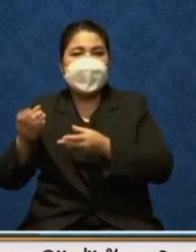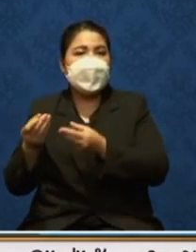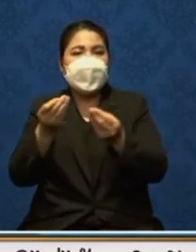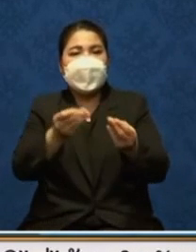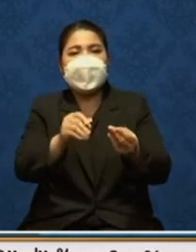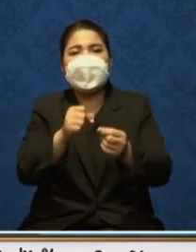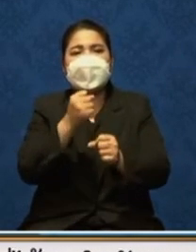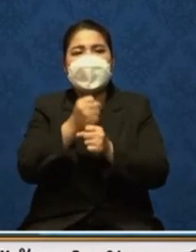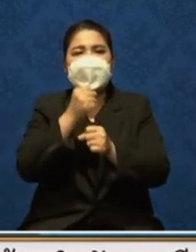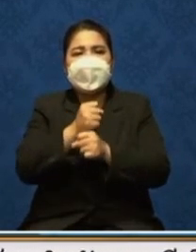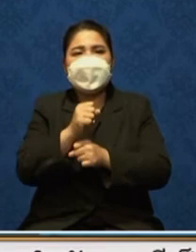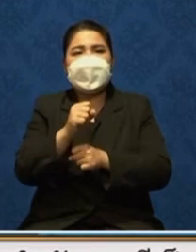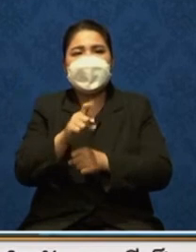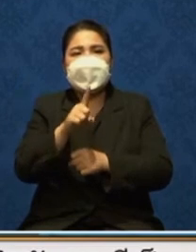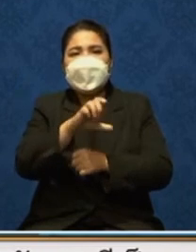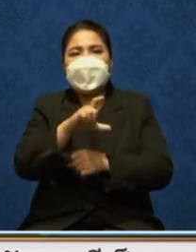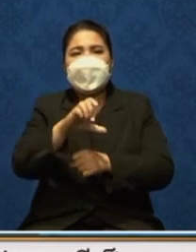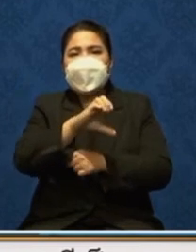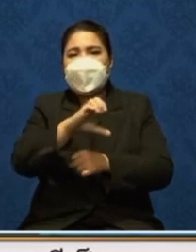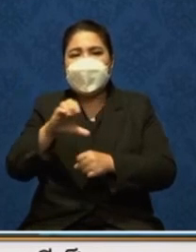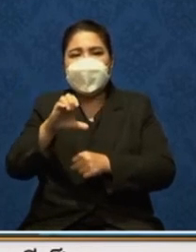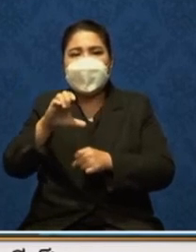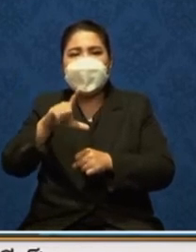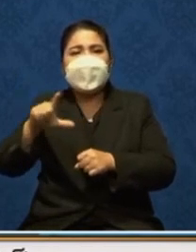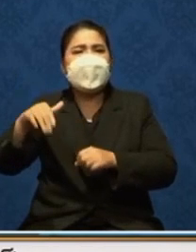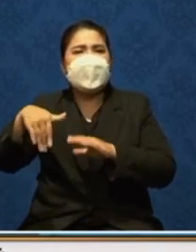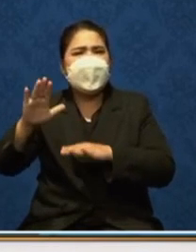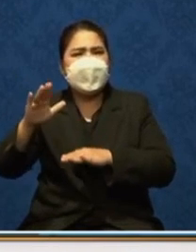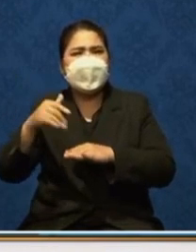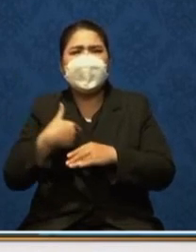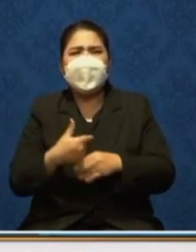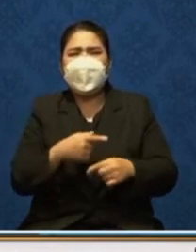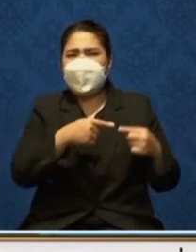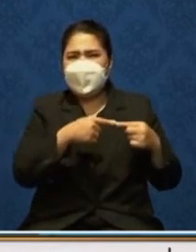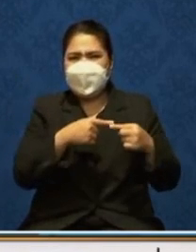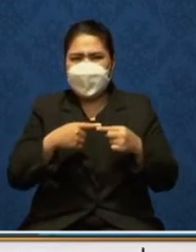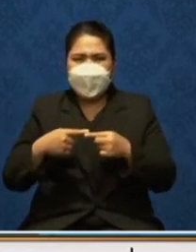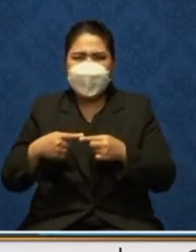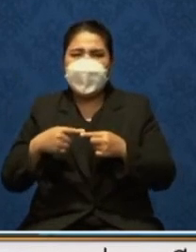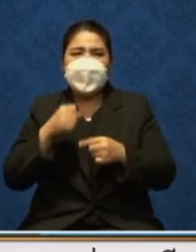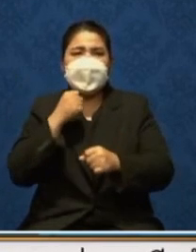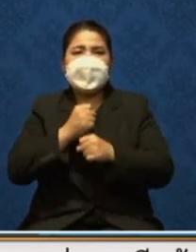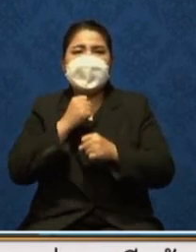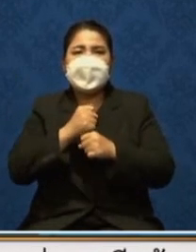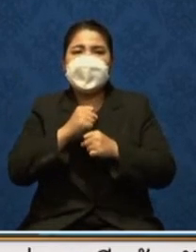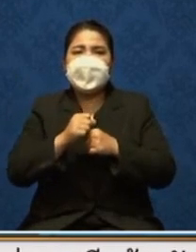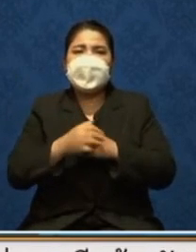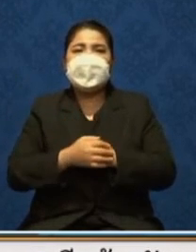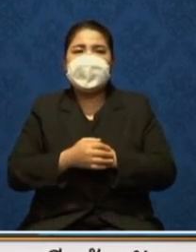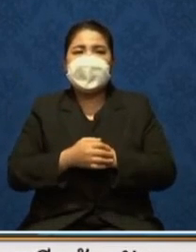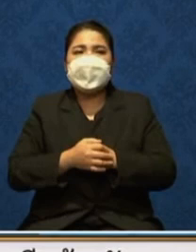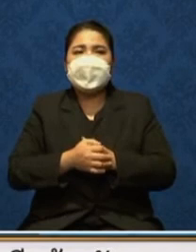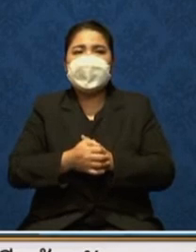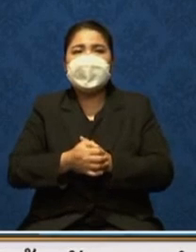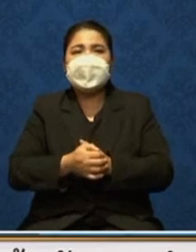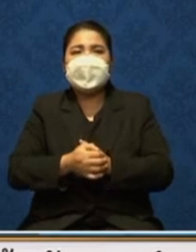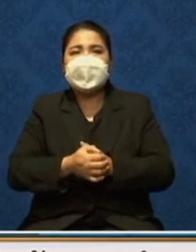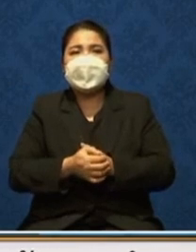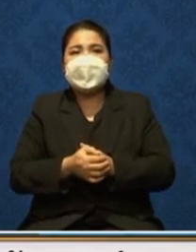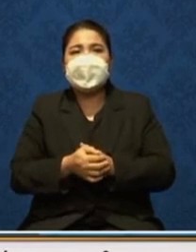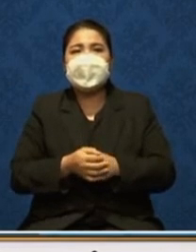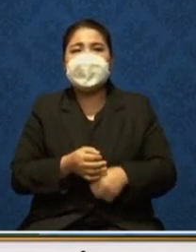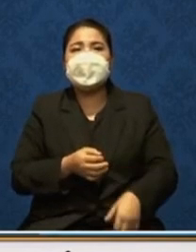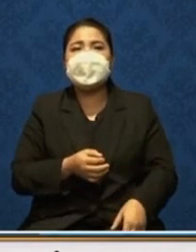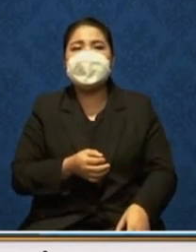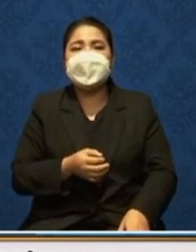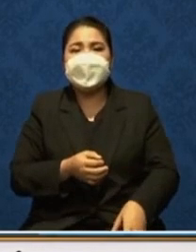โปรภาแบบนี้เอาไปต่อยอธุกิได้อีมหาศาลครับราคานี้นตองบอกวระดบ Super Deal คพ โคตรคุมครั